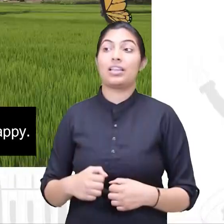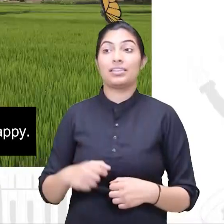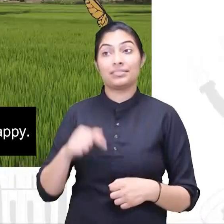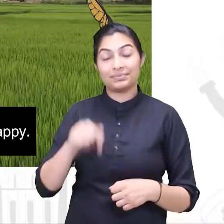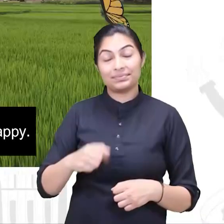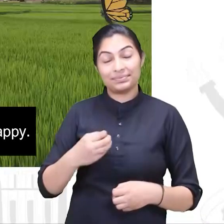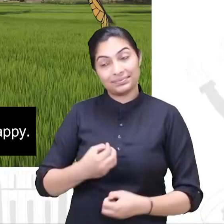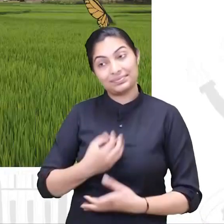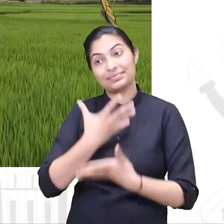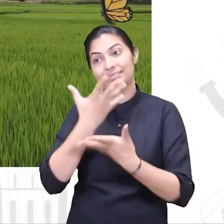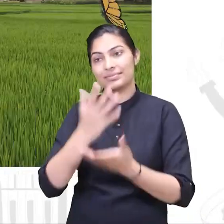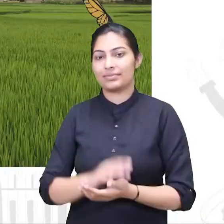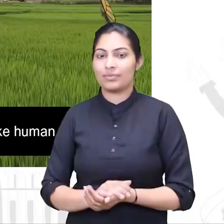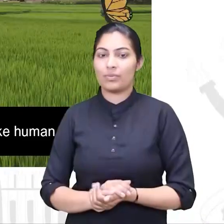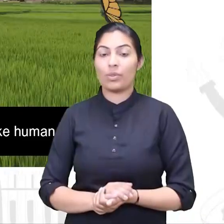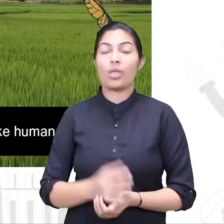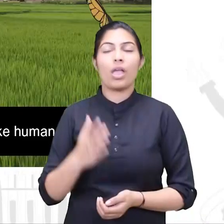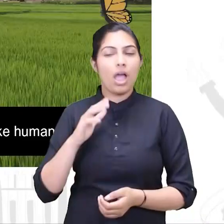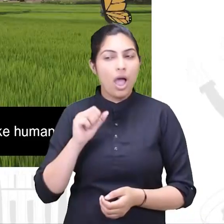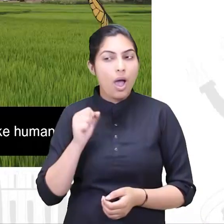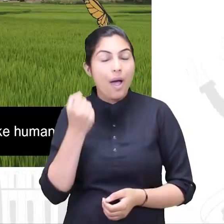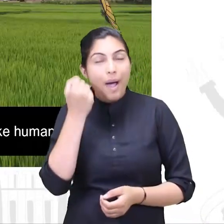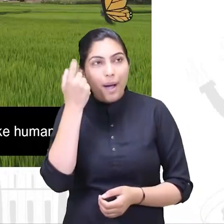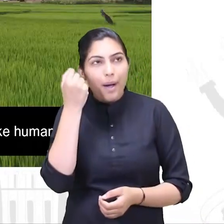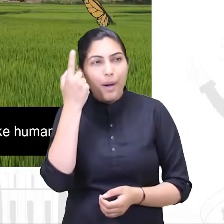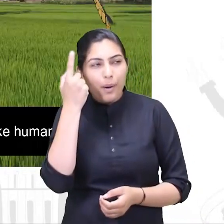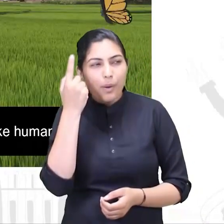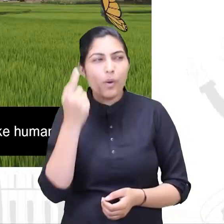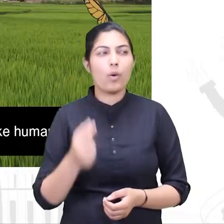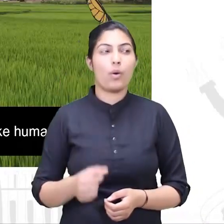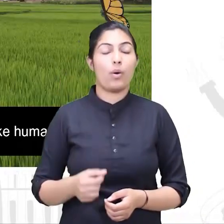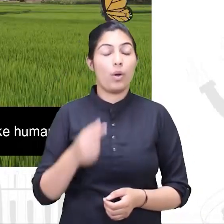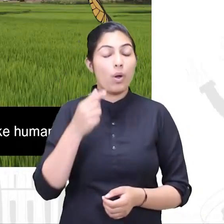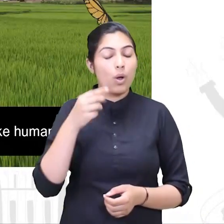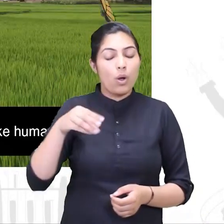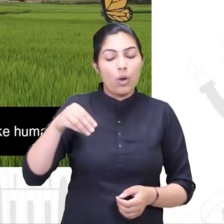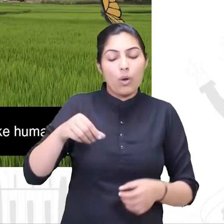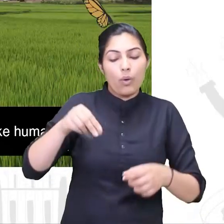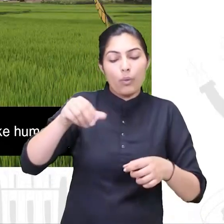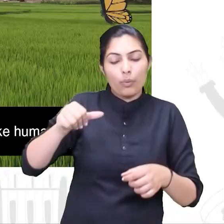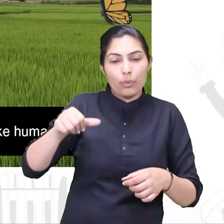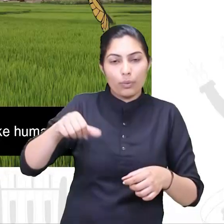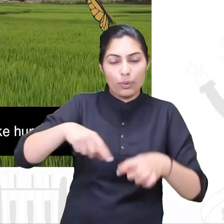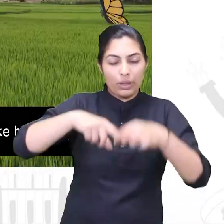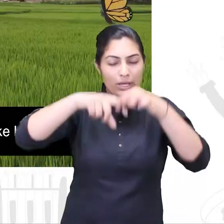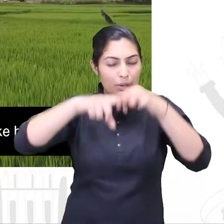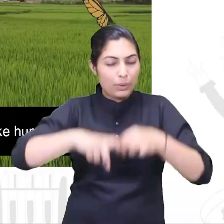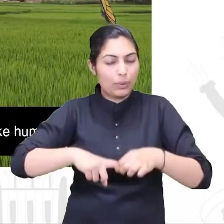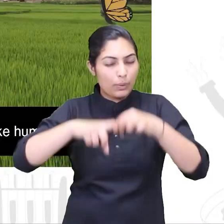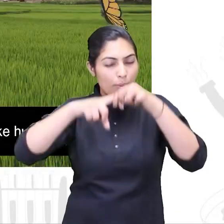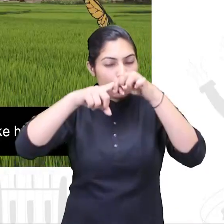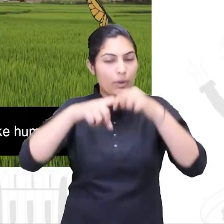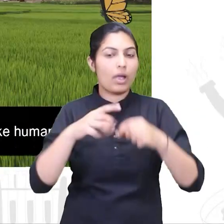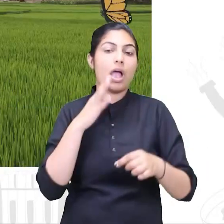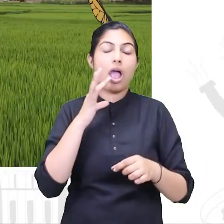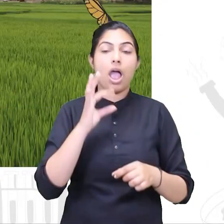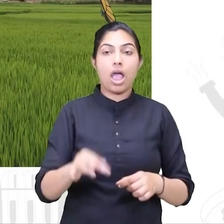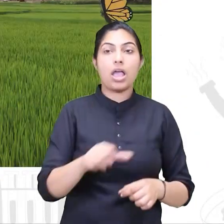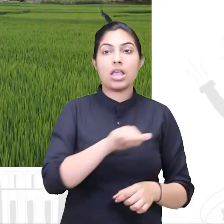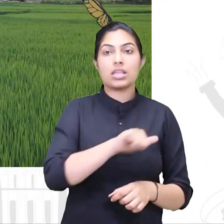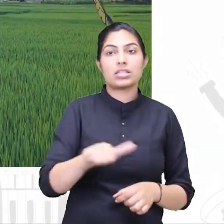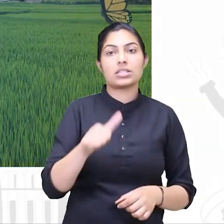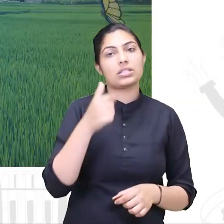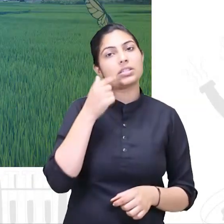खुशी महसूस होती है। वाह, अब मुझे समझ में आया कि कैसे मिट्टी को भी इंसान की तरह जीने के